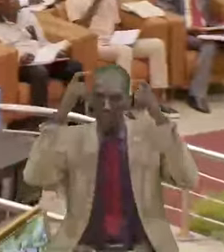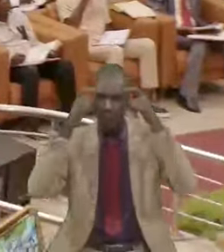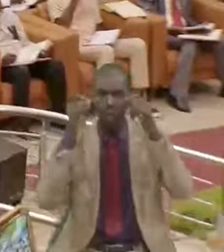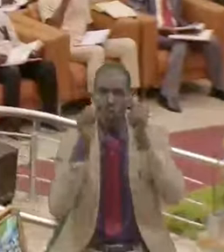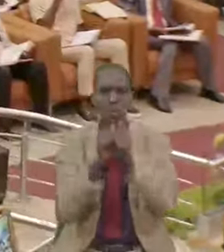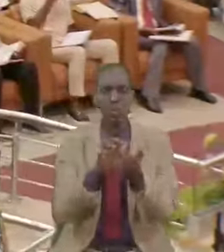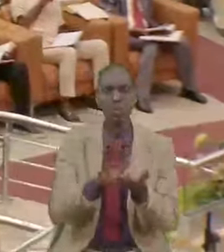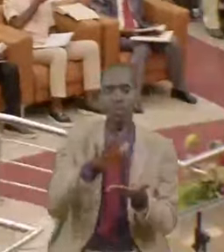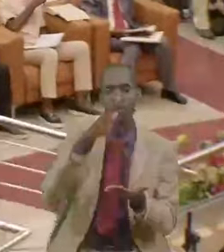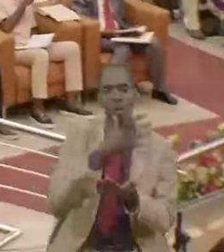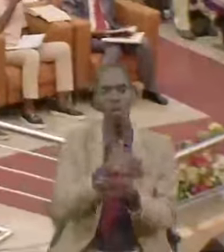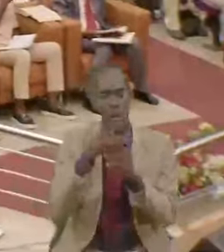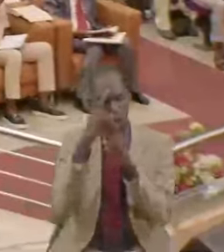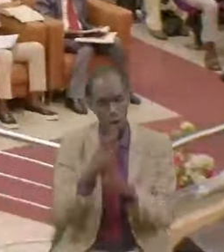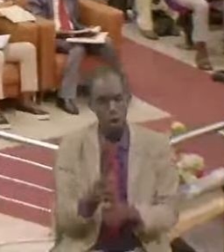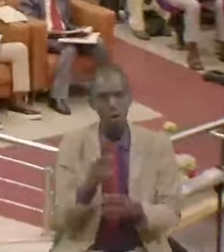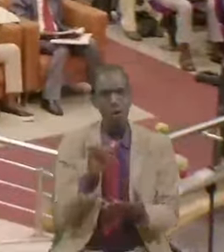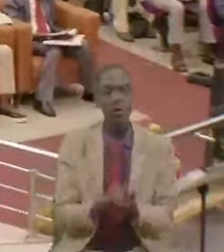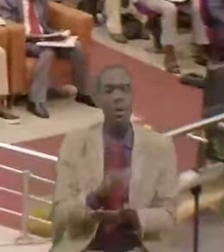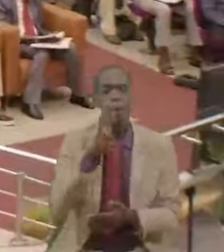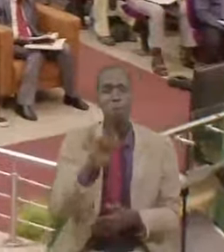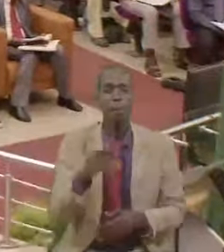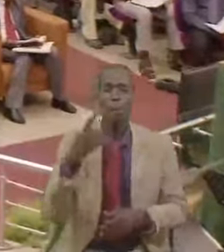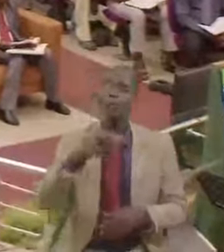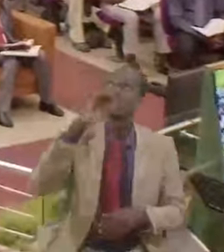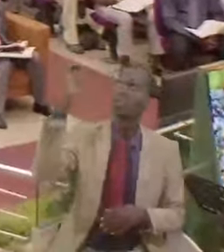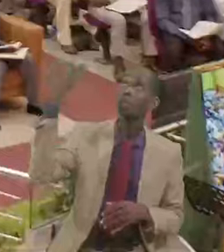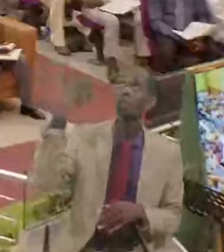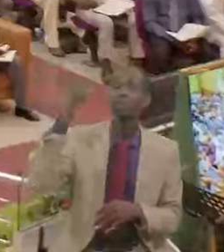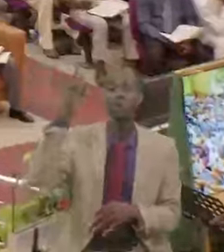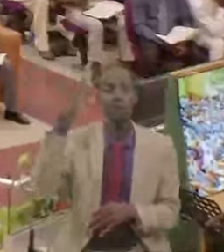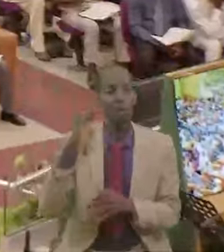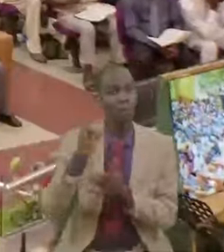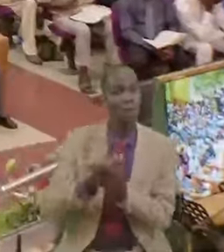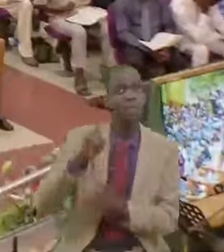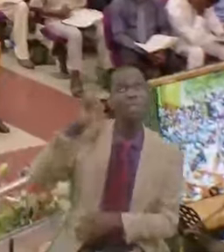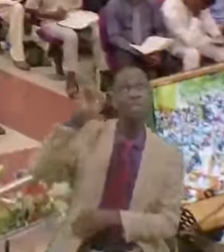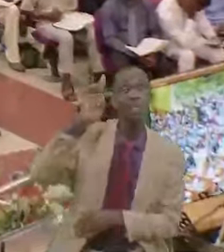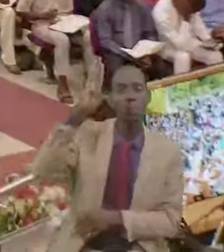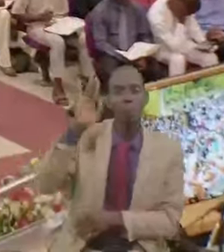mort qu'il a soufferte afin que par la grâce de Dieu,